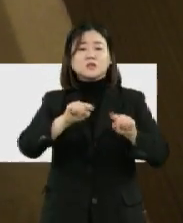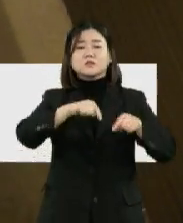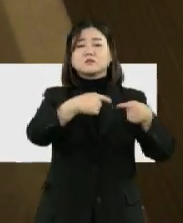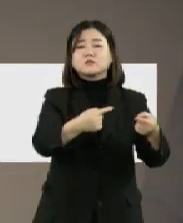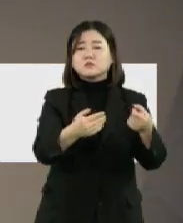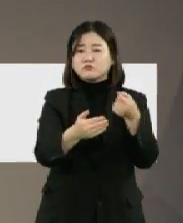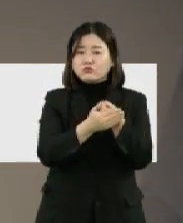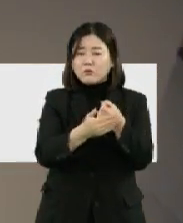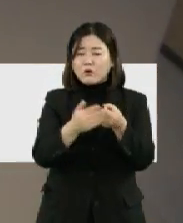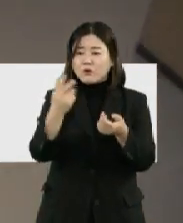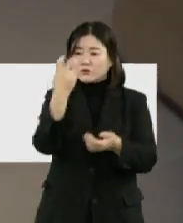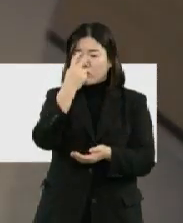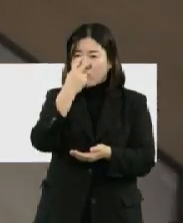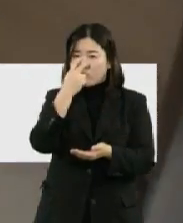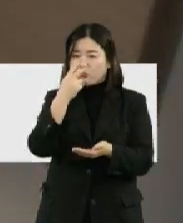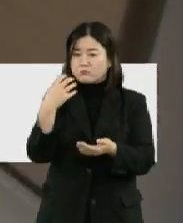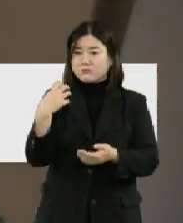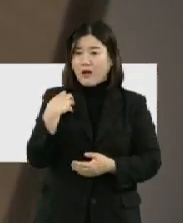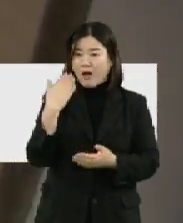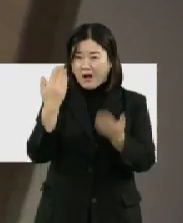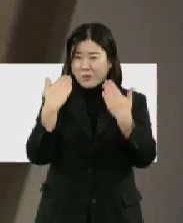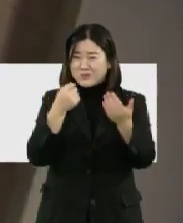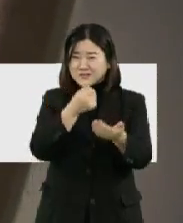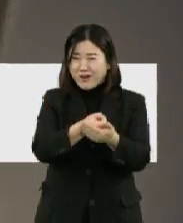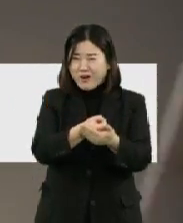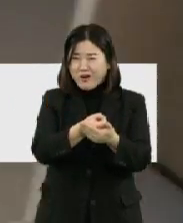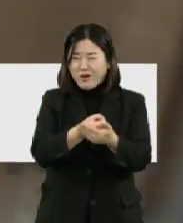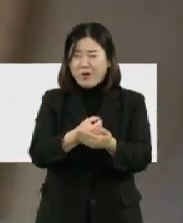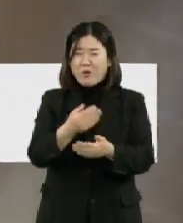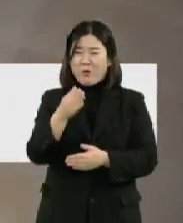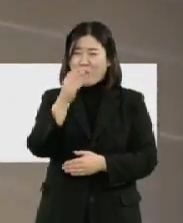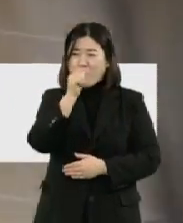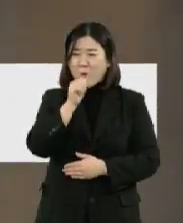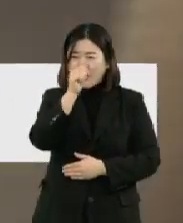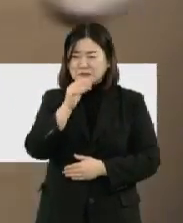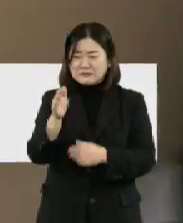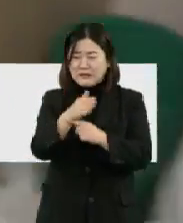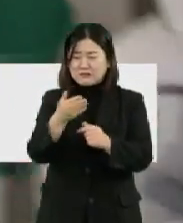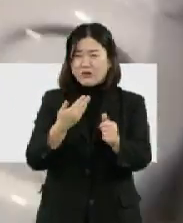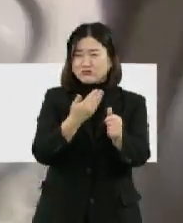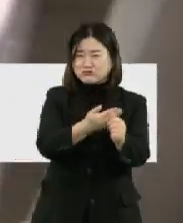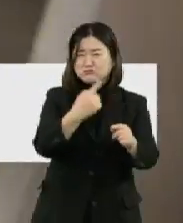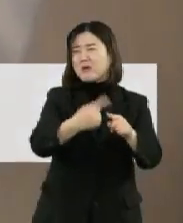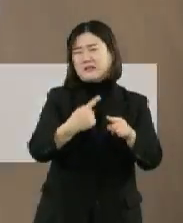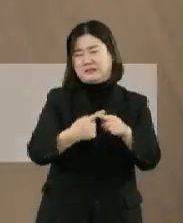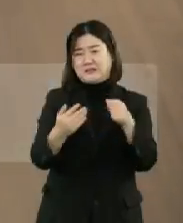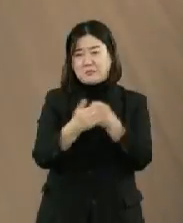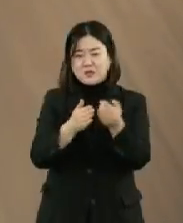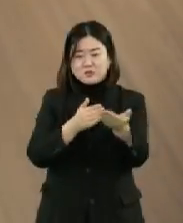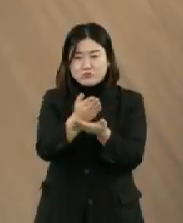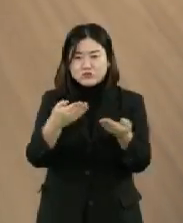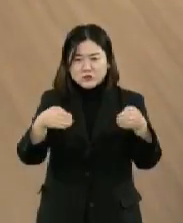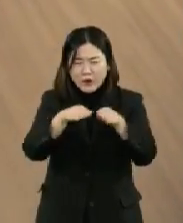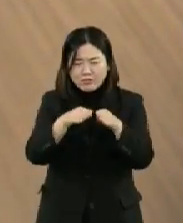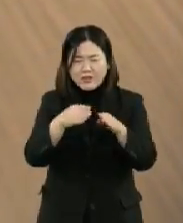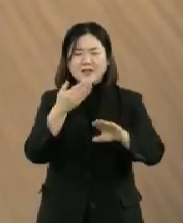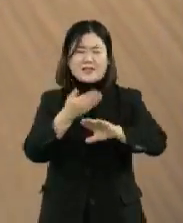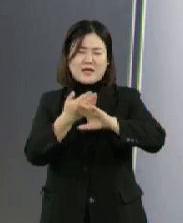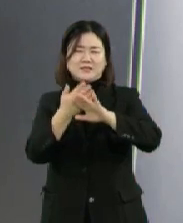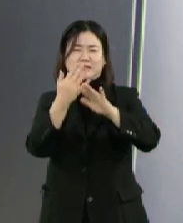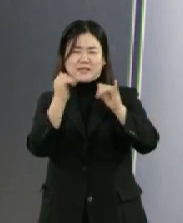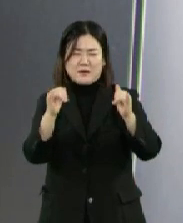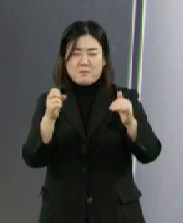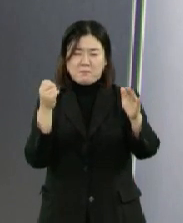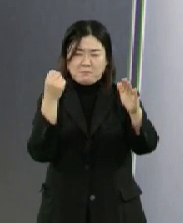현실에서 점검 주체를 학교 로 정한 것은 고양이에게 생선을 맡기는 격 이라며 전문기관 등 제 3자가